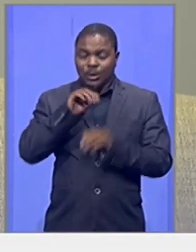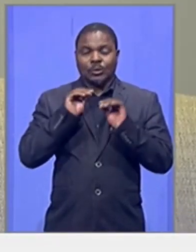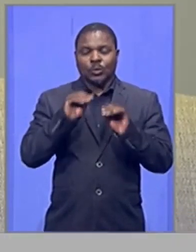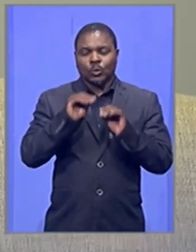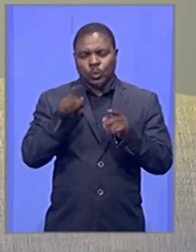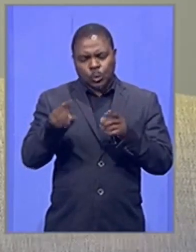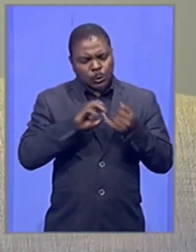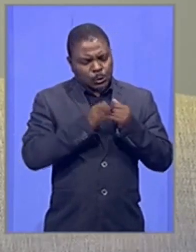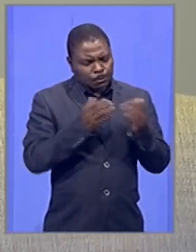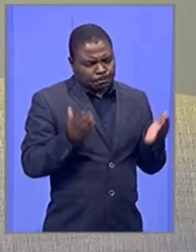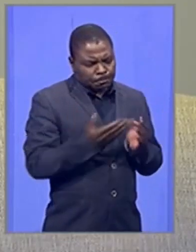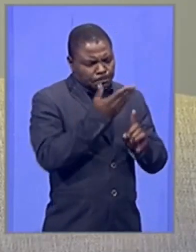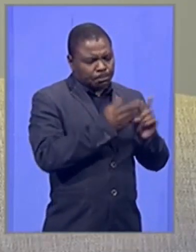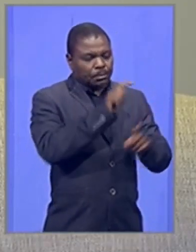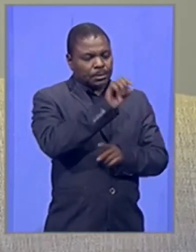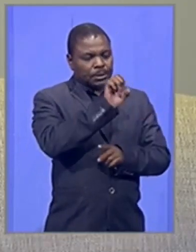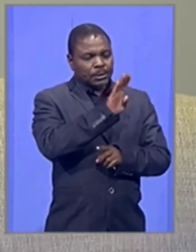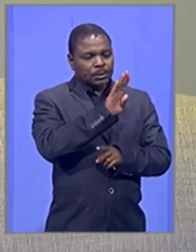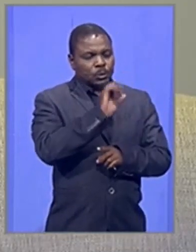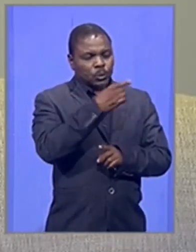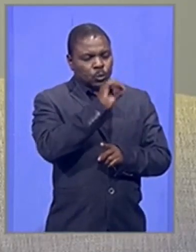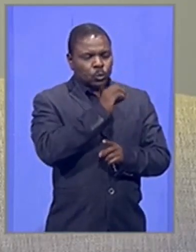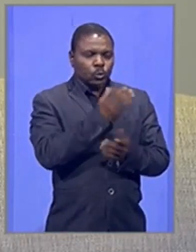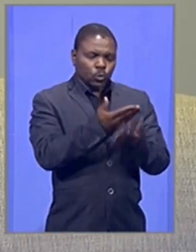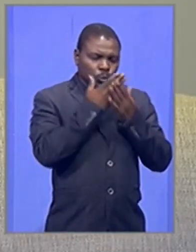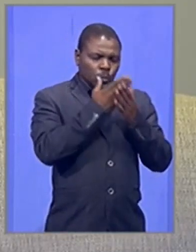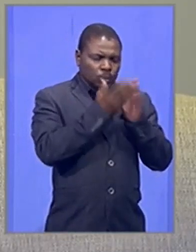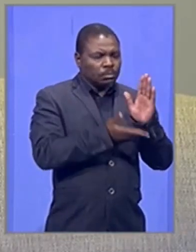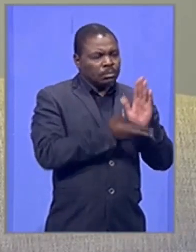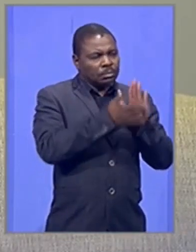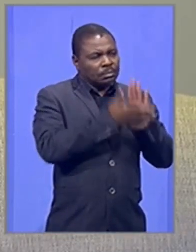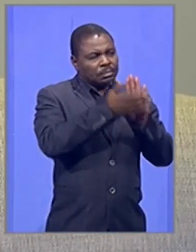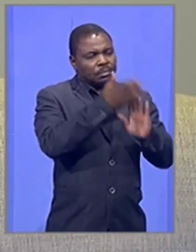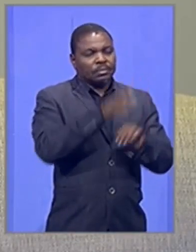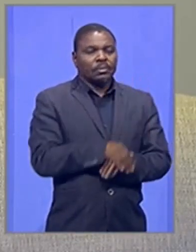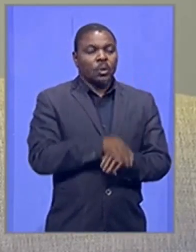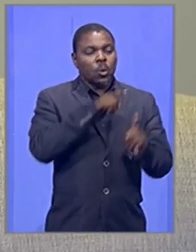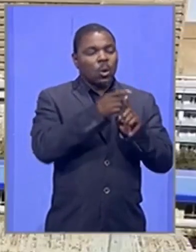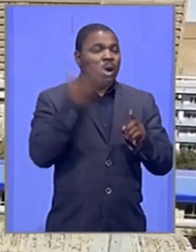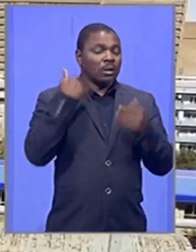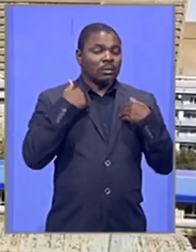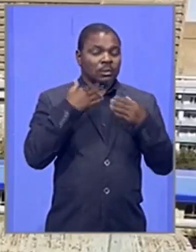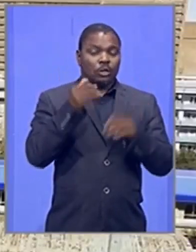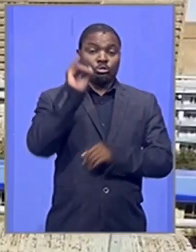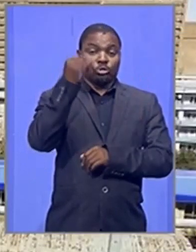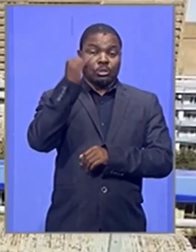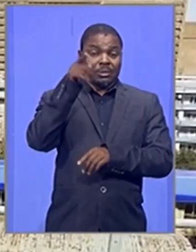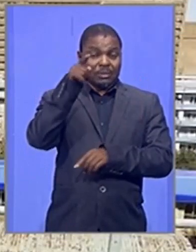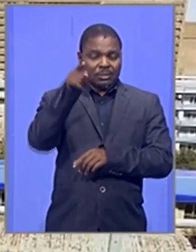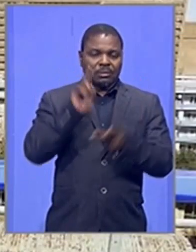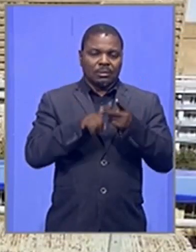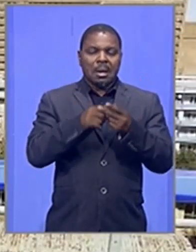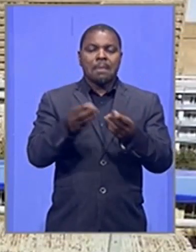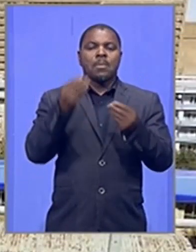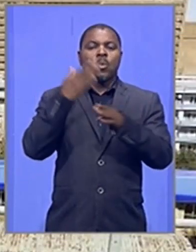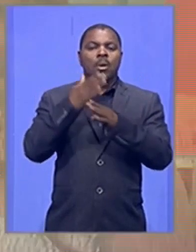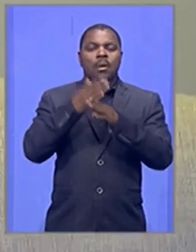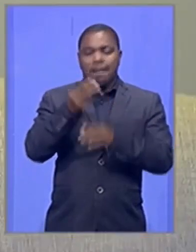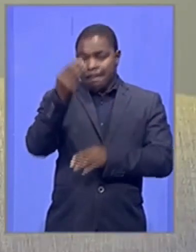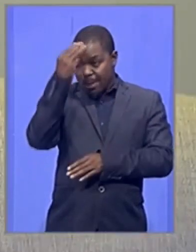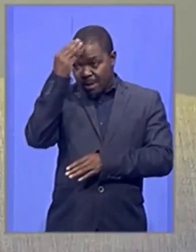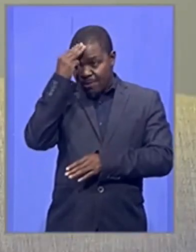a kene sekolo, a etse ntho yana e rata. Ho tloha ana kena sekolo Joburg a ba thola mosebetsi Mafikeng, a qala a